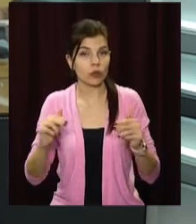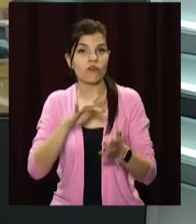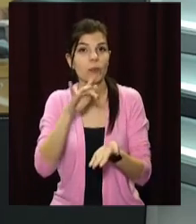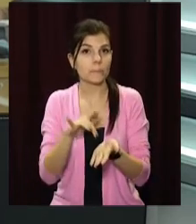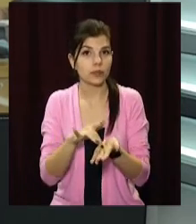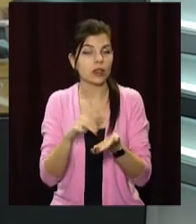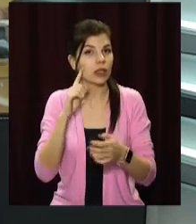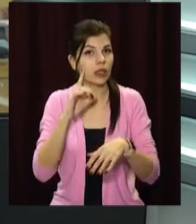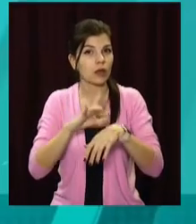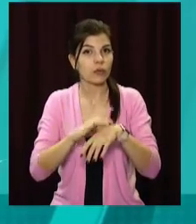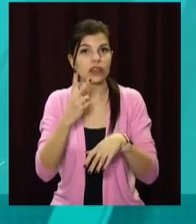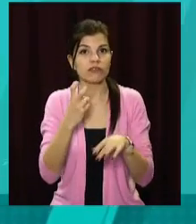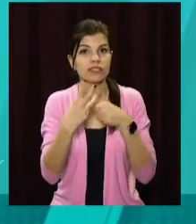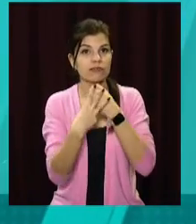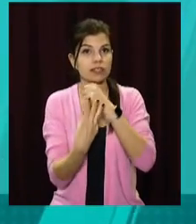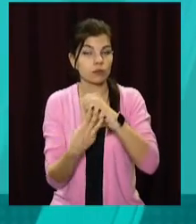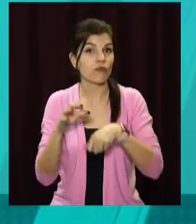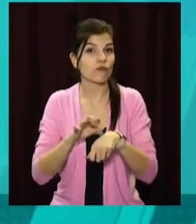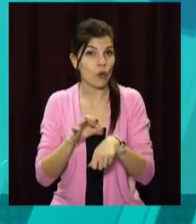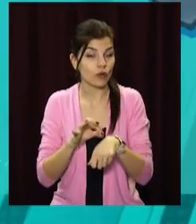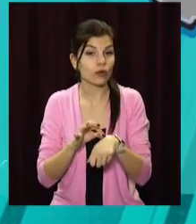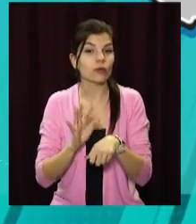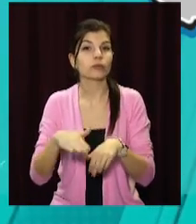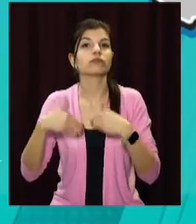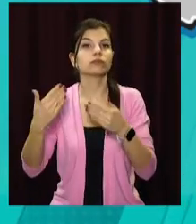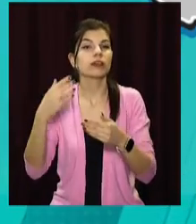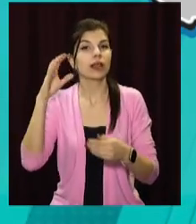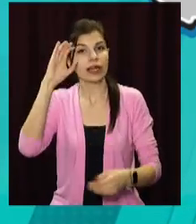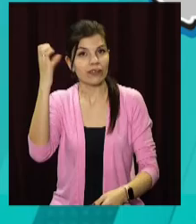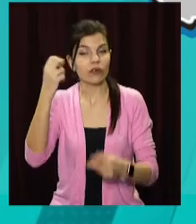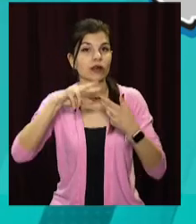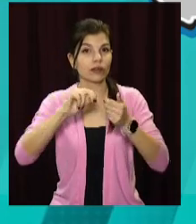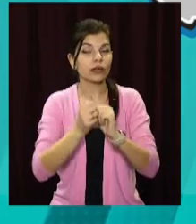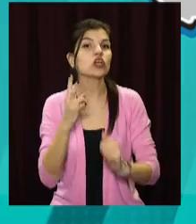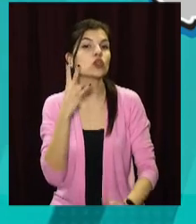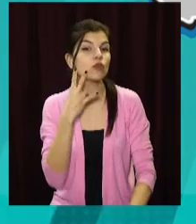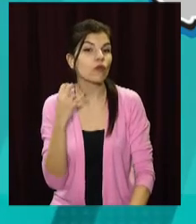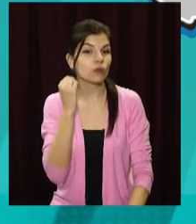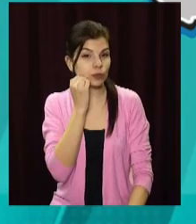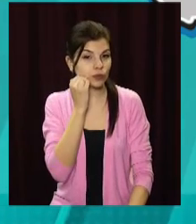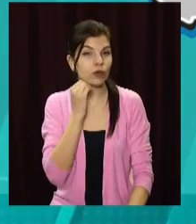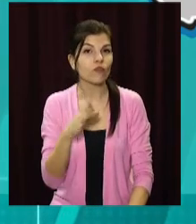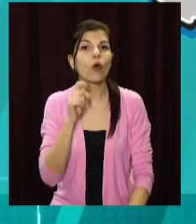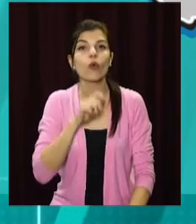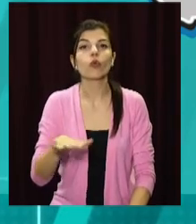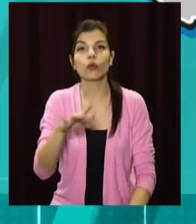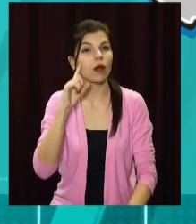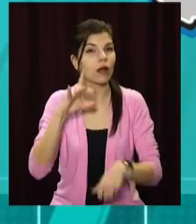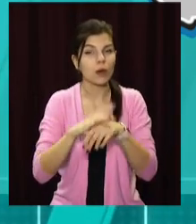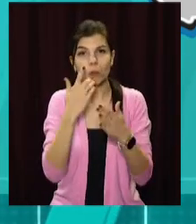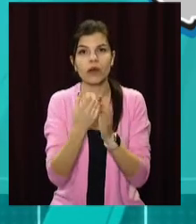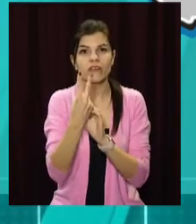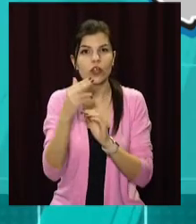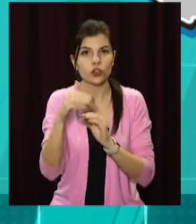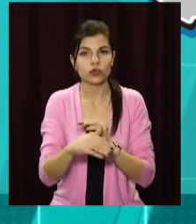місті діагностували 218 хворих. Далі Кривий Ріг, Кам'янське і Новомосковськ. Загалом в Україні виявили майже